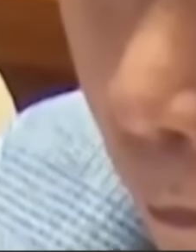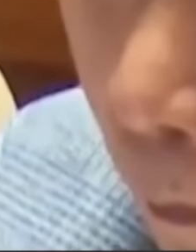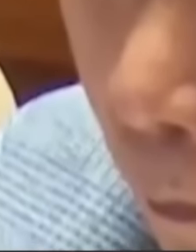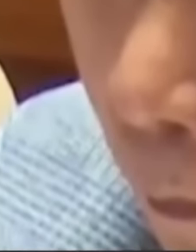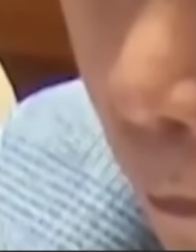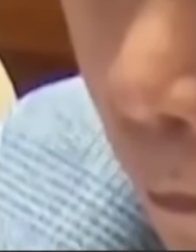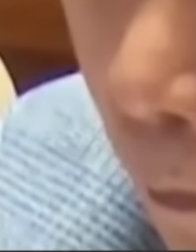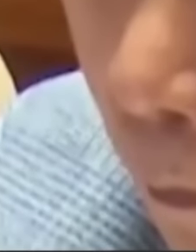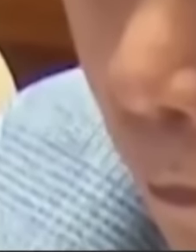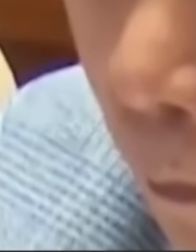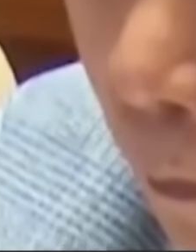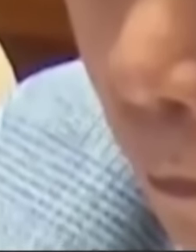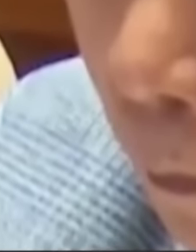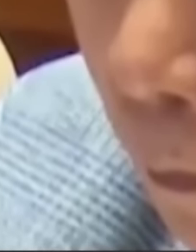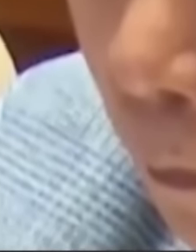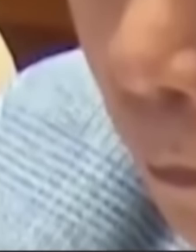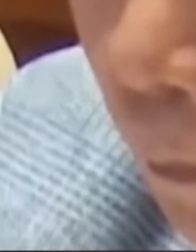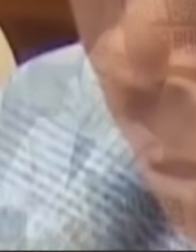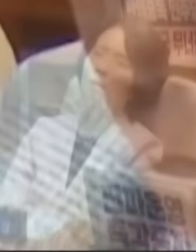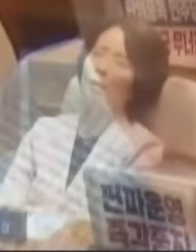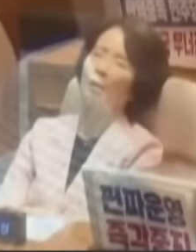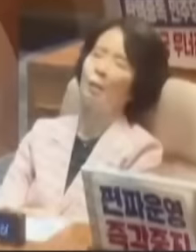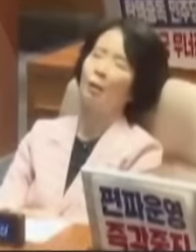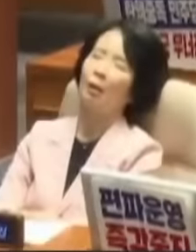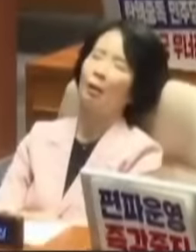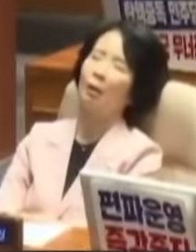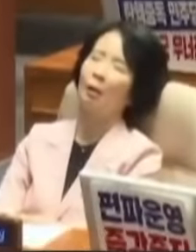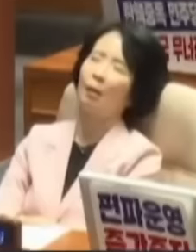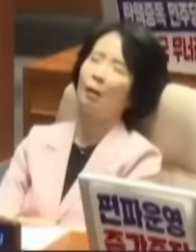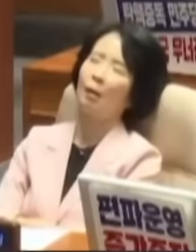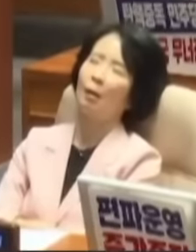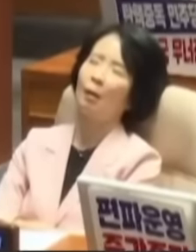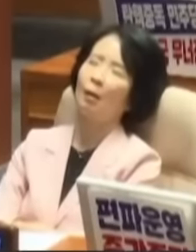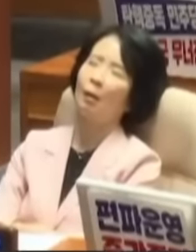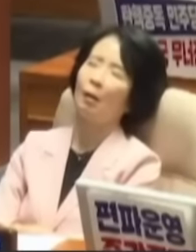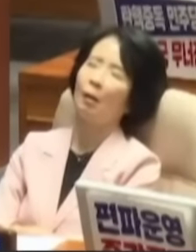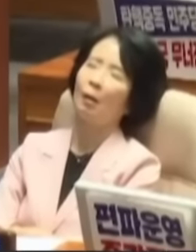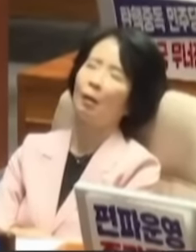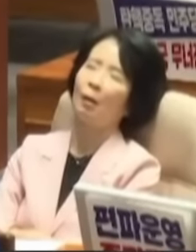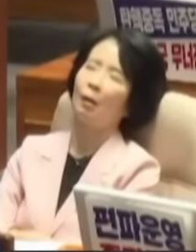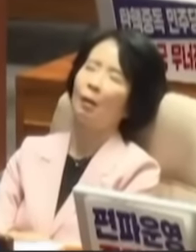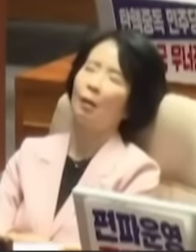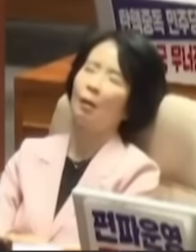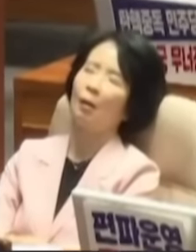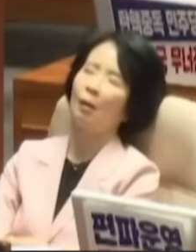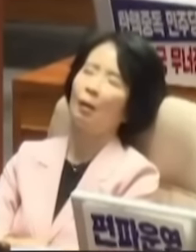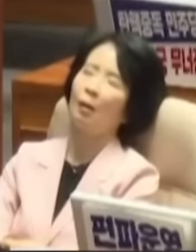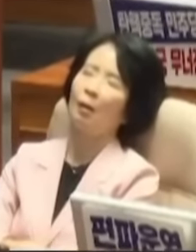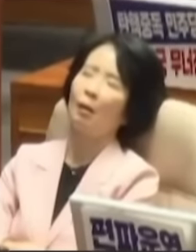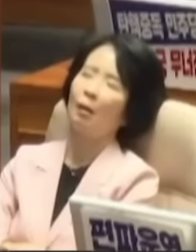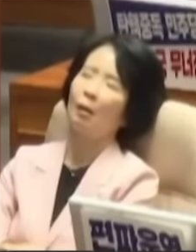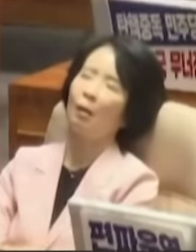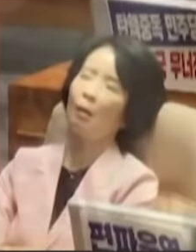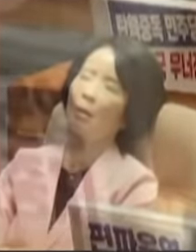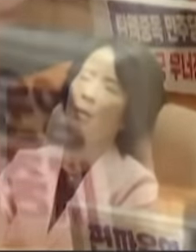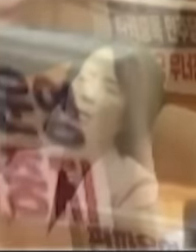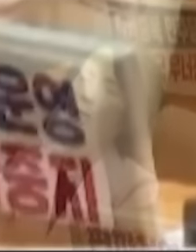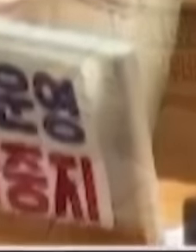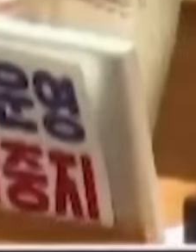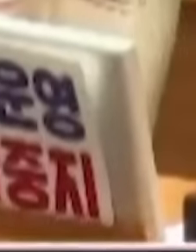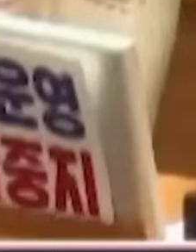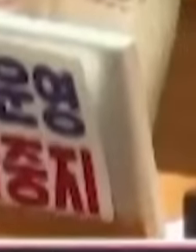평상시에 본행 이장에서 저렇게 졸거나 이러면은 또 사진 찍히고 문제이 되고 이러는 마당인데 더군 단나 자리가 필리버스터